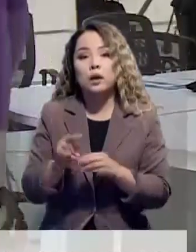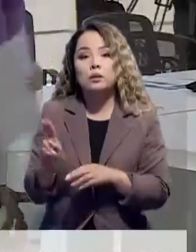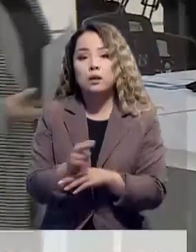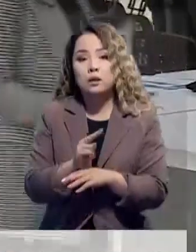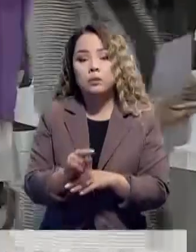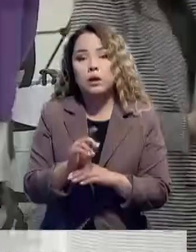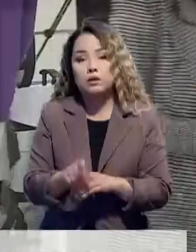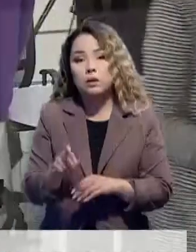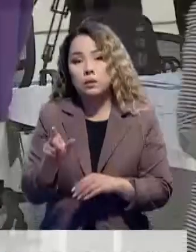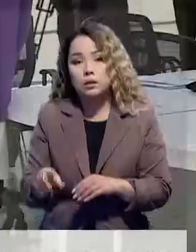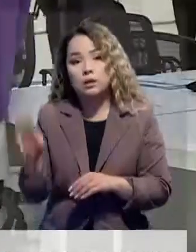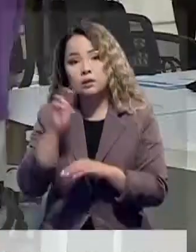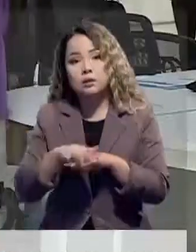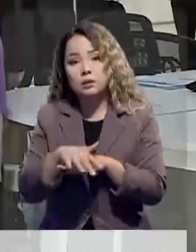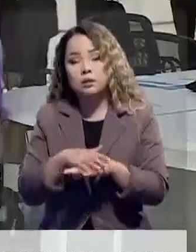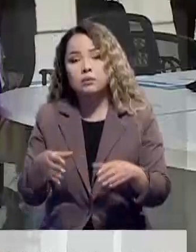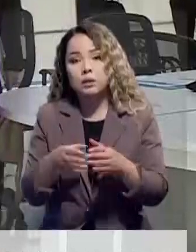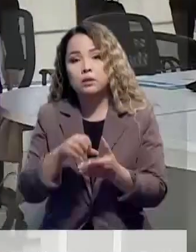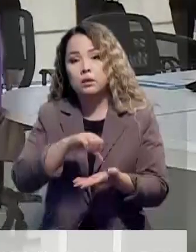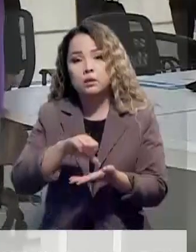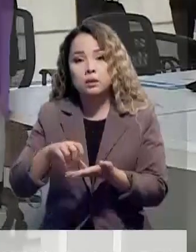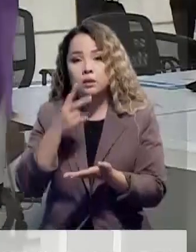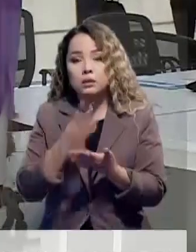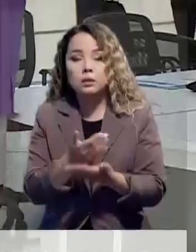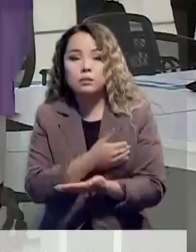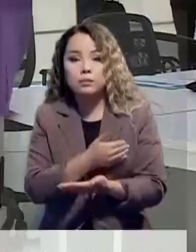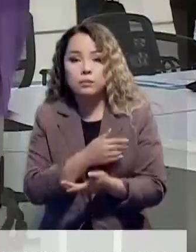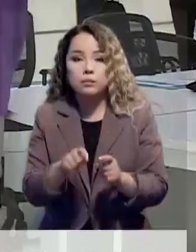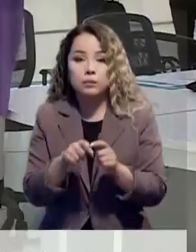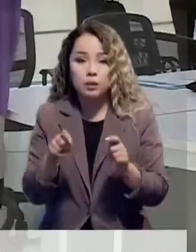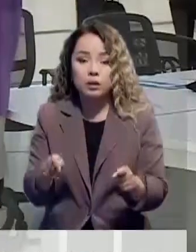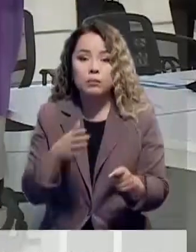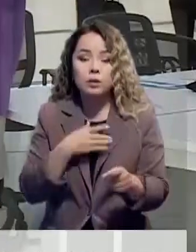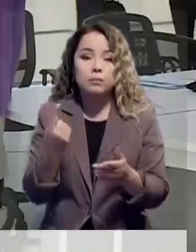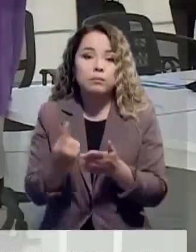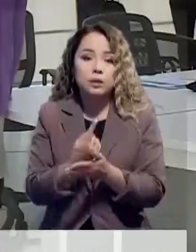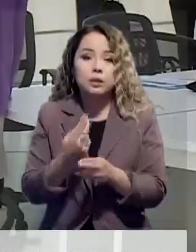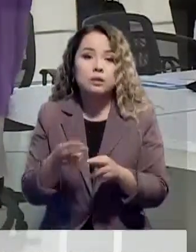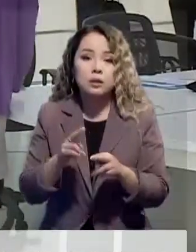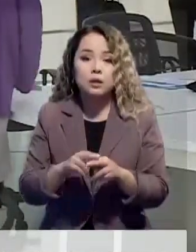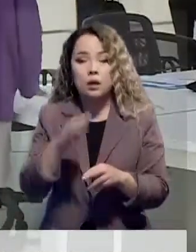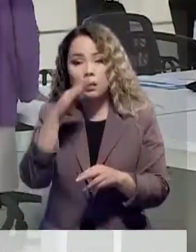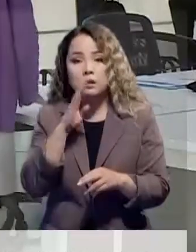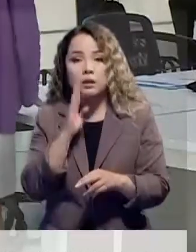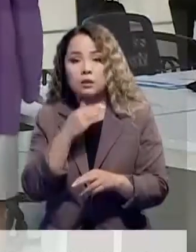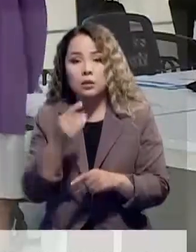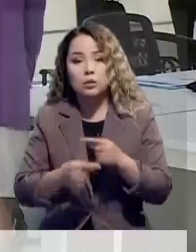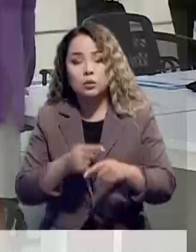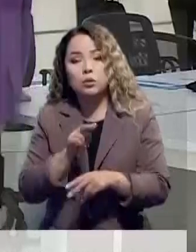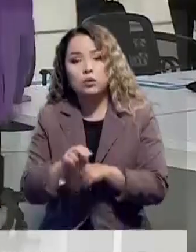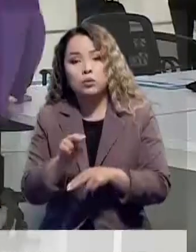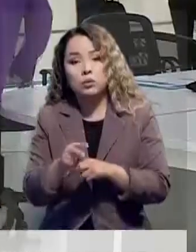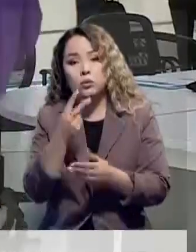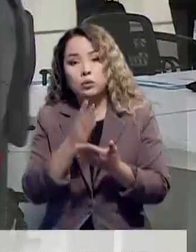тәрбиелеген азаматтарымыз еліміздің елеулі азаматы болсын деген ниетпен әрине біз ең бірінші мынау атанаға атана болуды